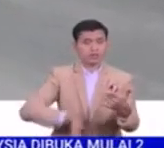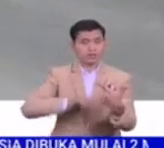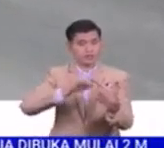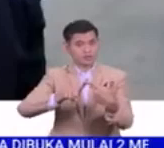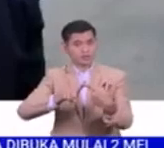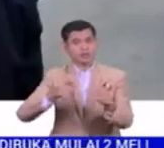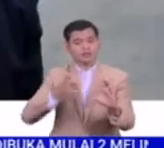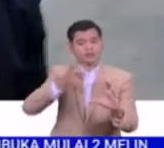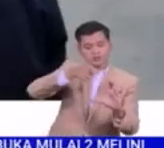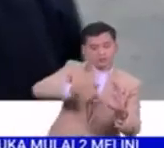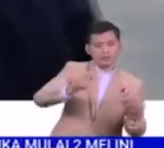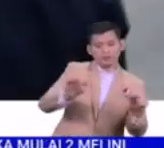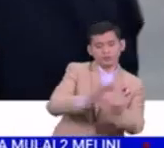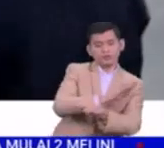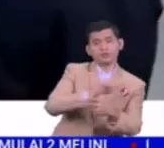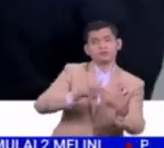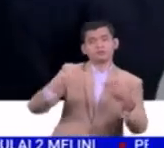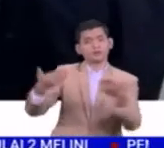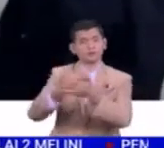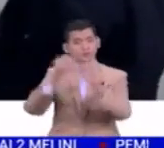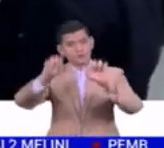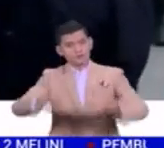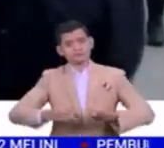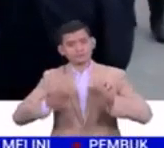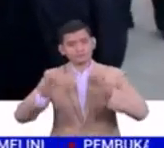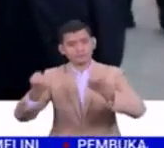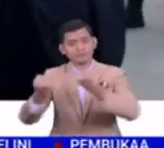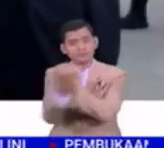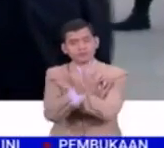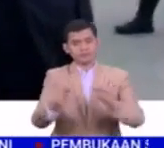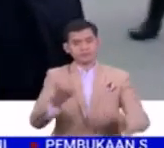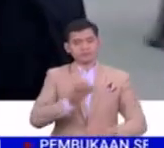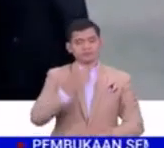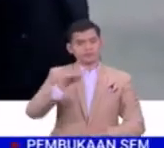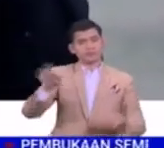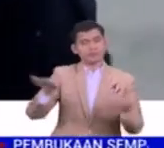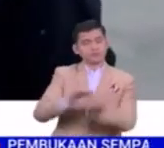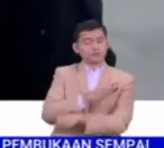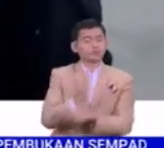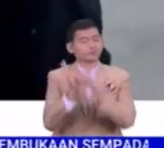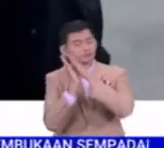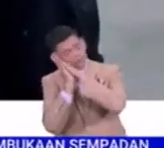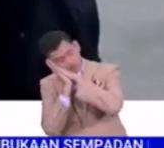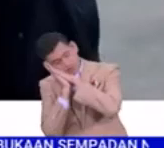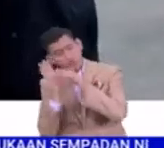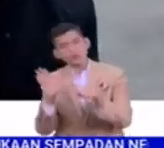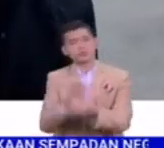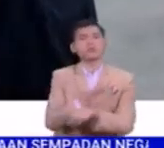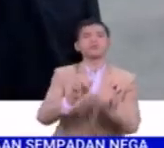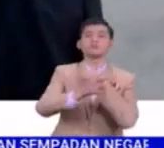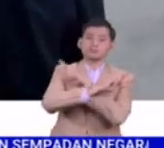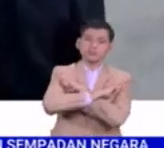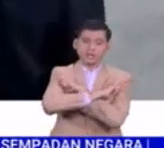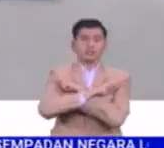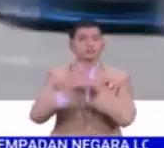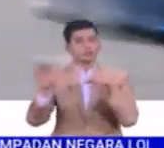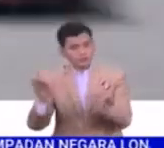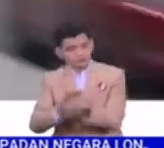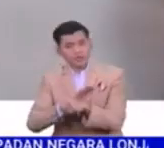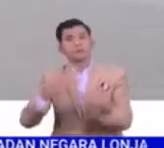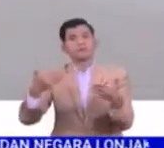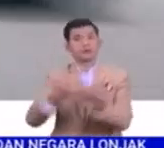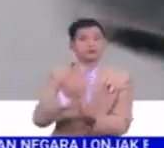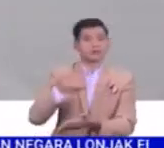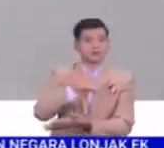boleh bergerak. Dan kita daripada persediaan diri pun kena ada lah, mesti cukup tidur yang cukup, rehat yang cukup, barulah kita